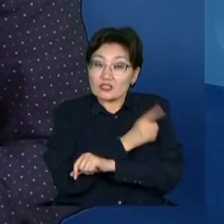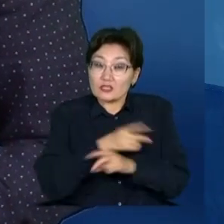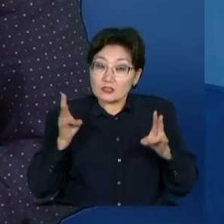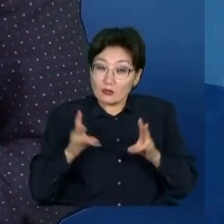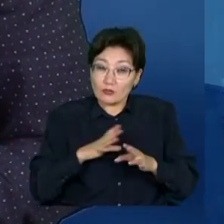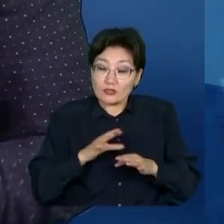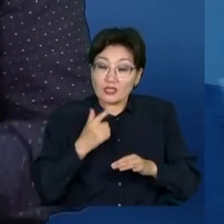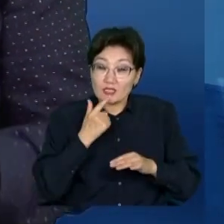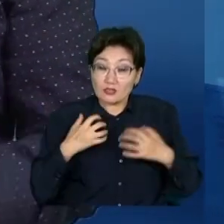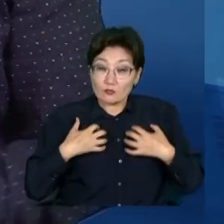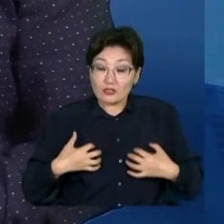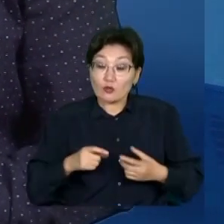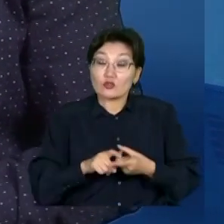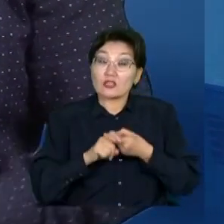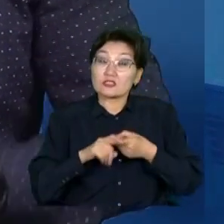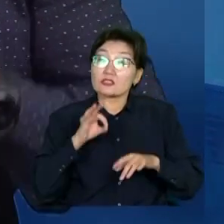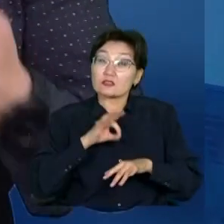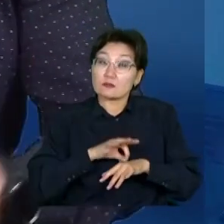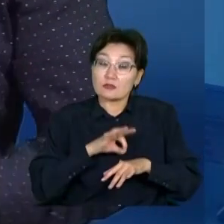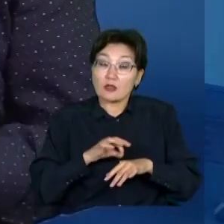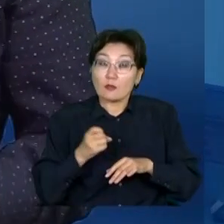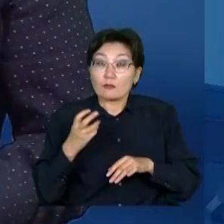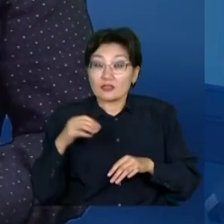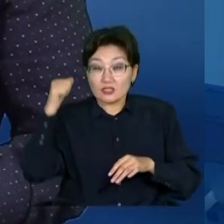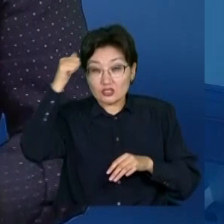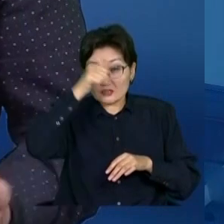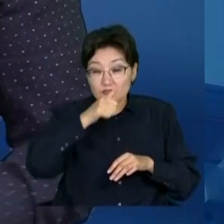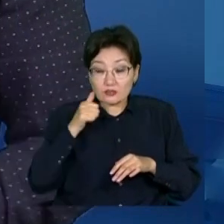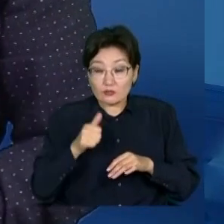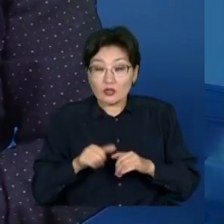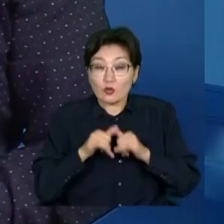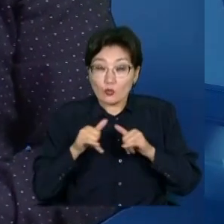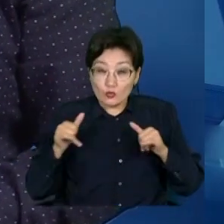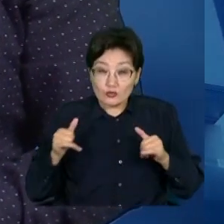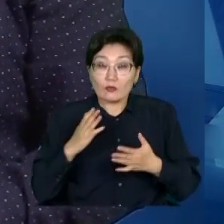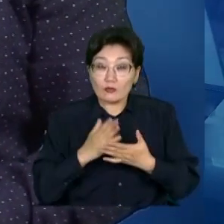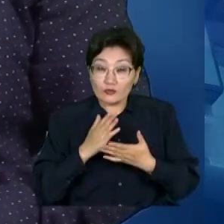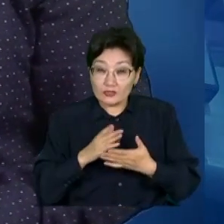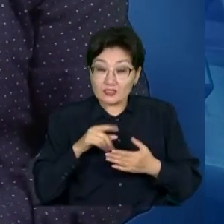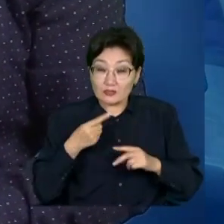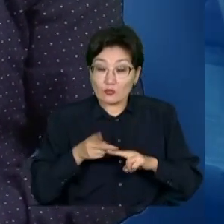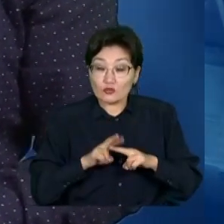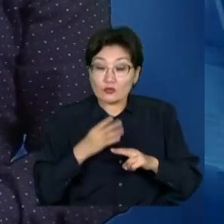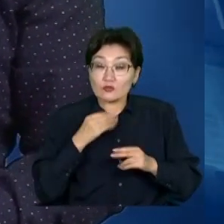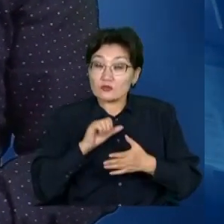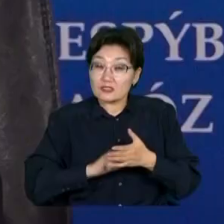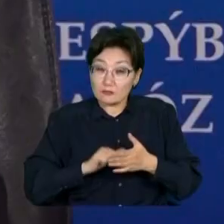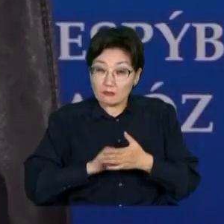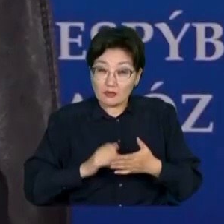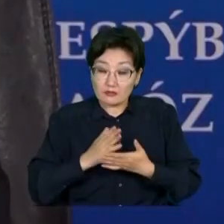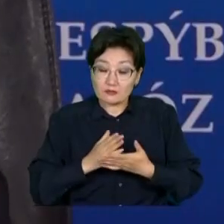Дәрігерлер қызылша секілді жұқпалы аурулар бірнеше жыл сайын өршіп тұрады дейді. Оның өзіндік себебі бар